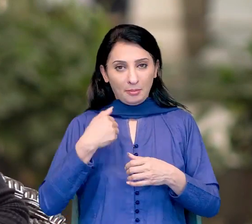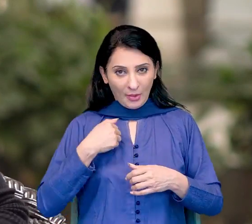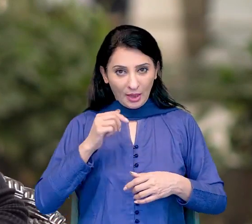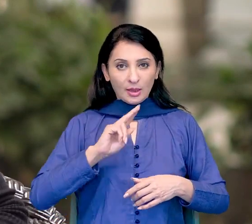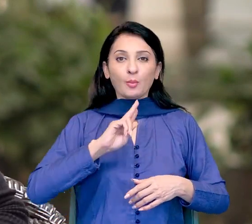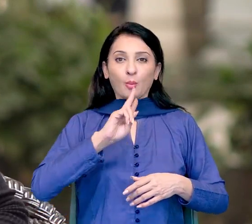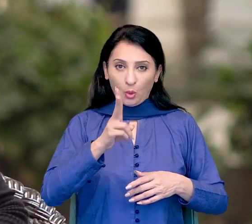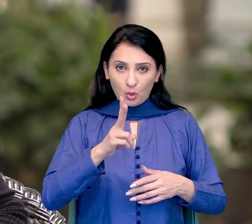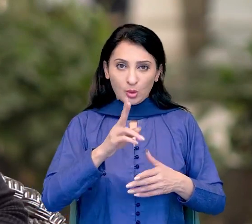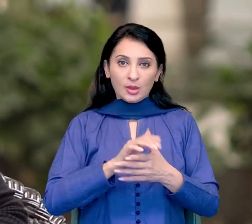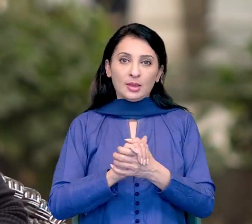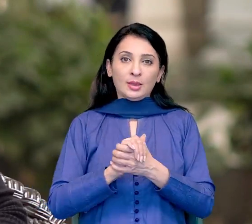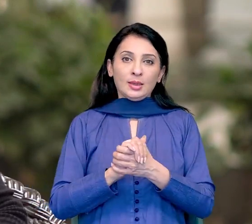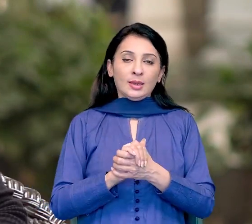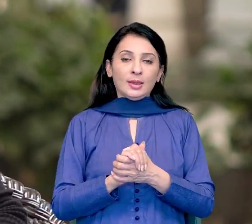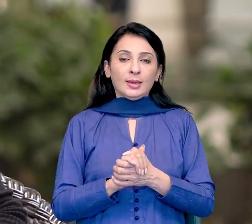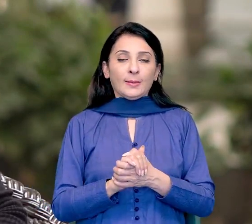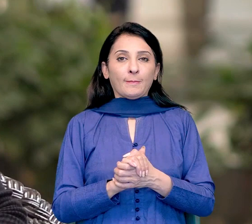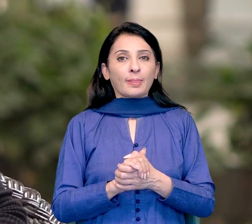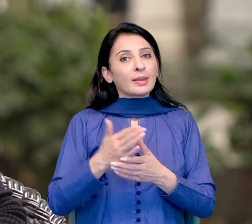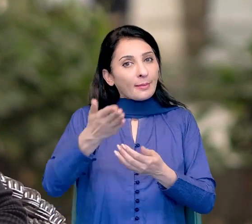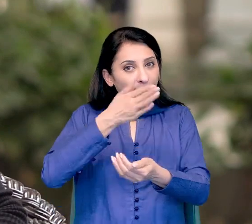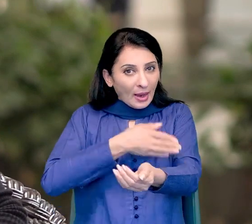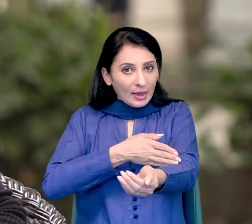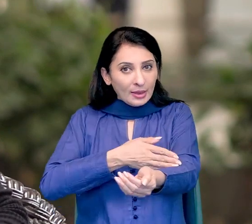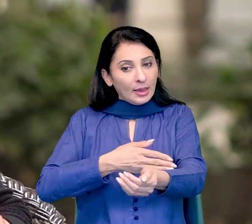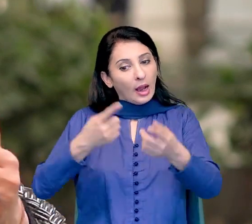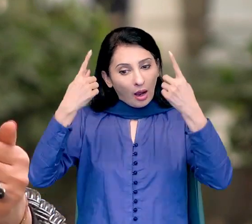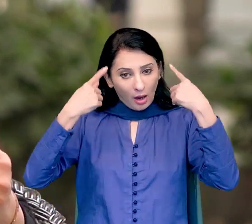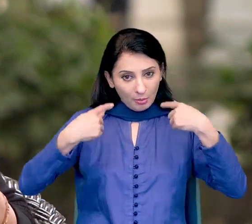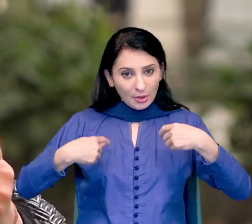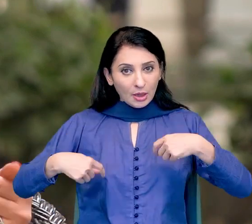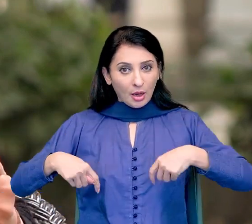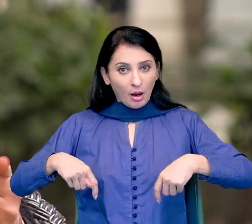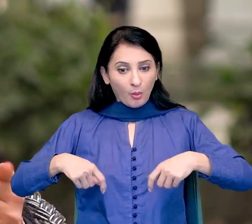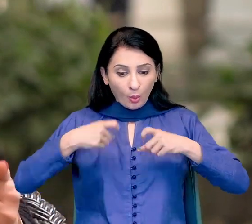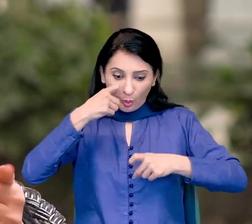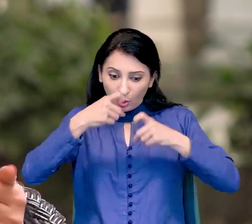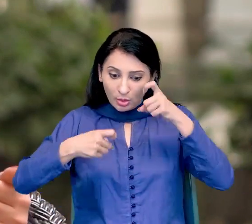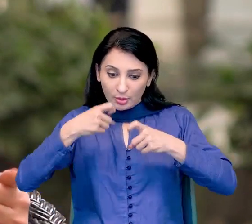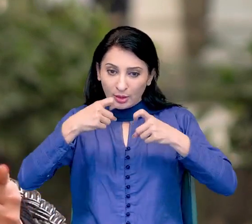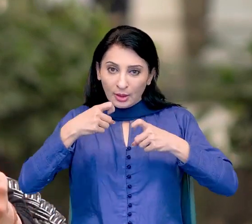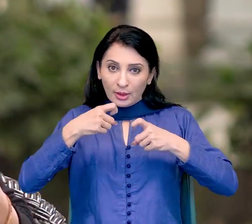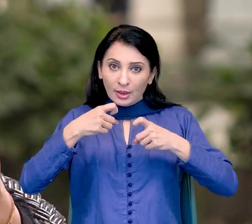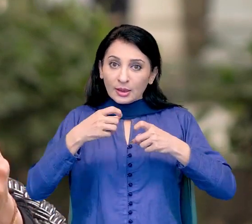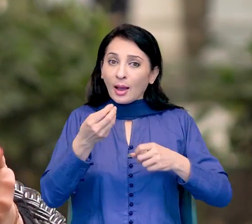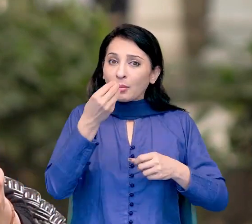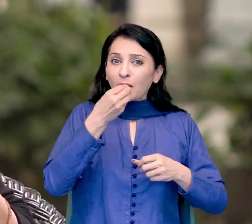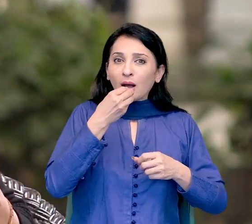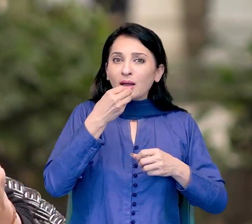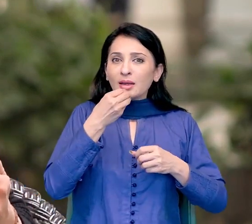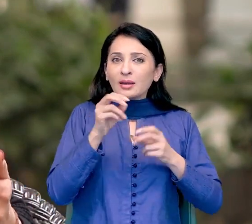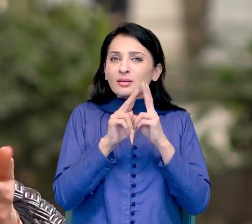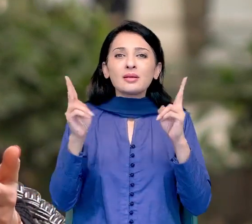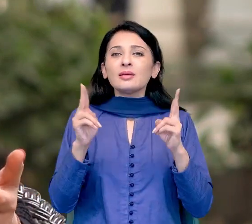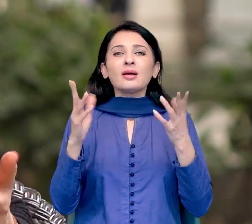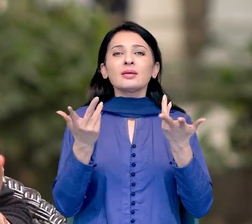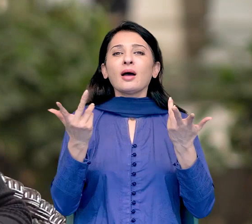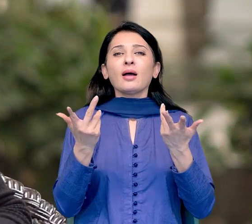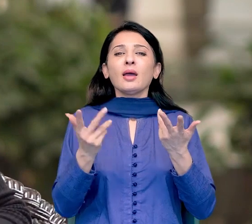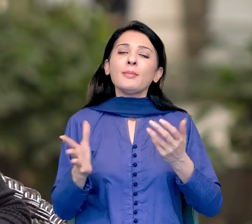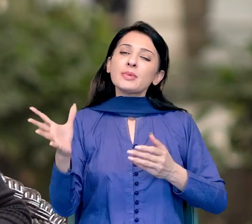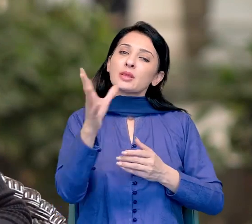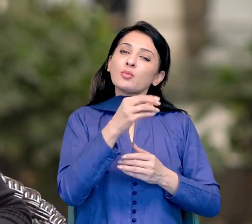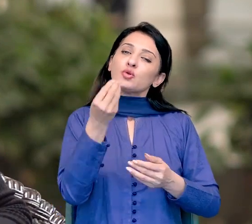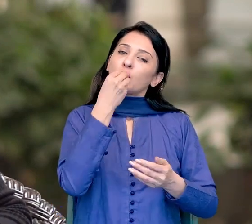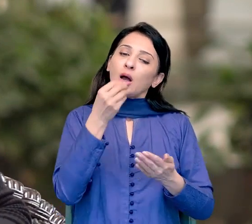اس سلسلے میں میری ریکمنڈیشن یہ ہوتی ہے کہ آپ پہلے اپنے آپ کو اسیس کریں آپ کا نیوٹریشنل سٹائل کیا ہے.